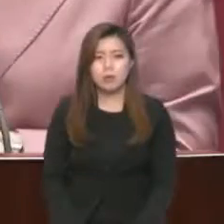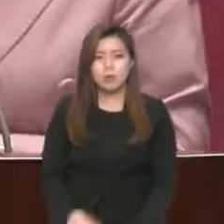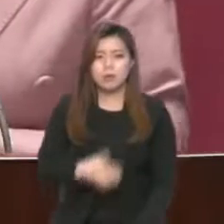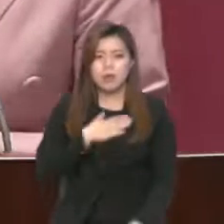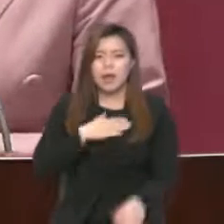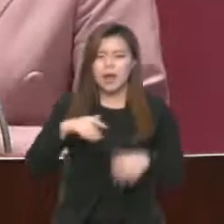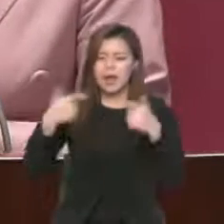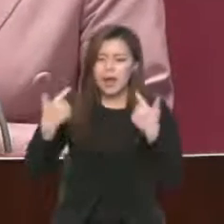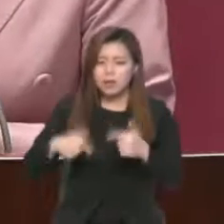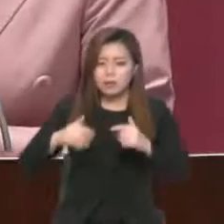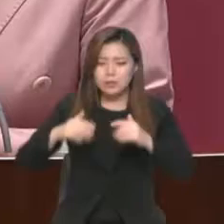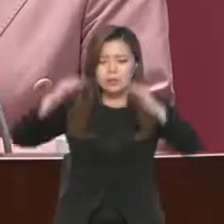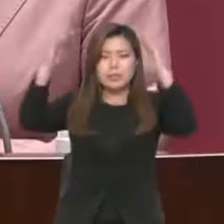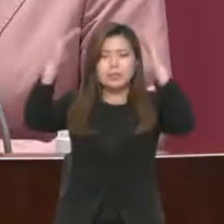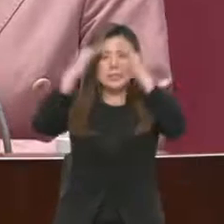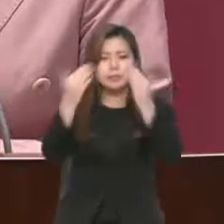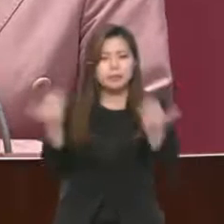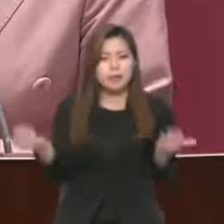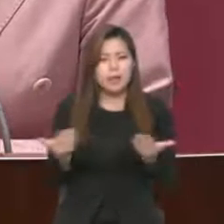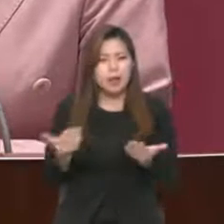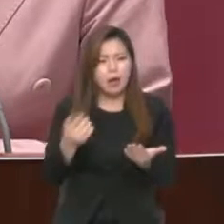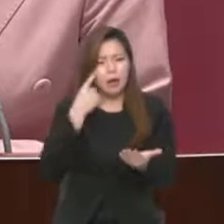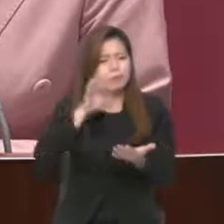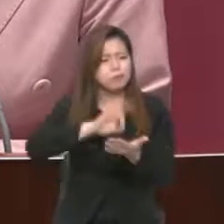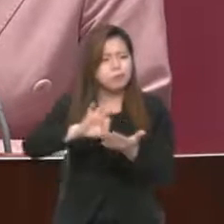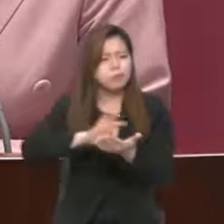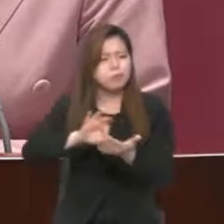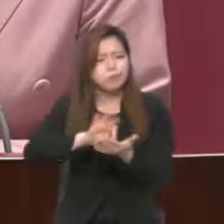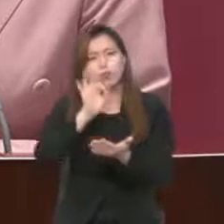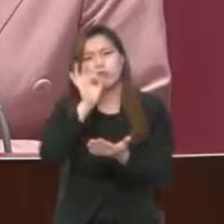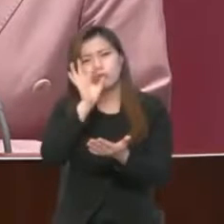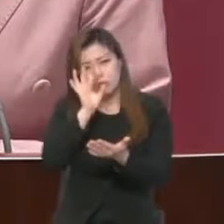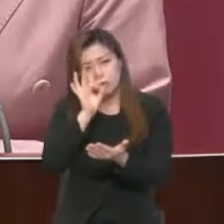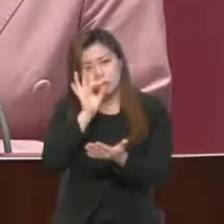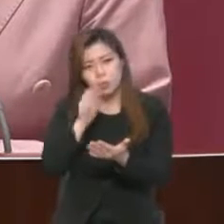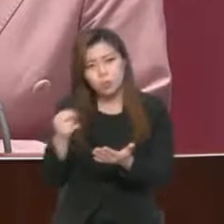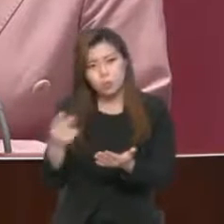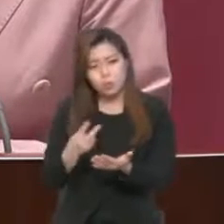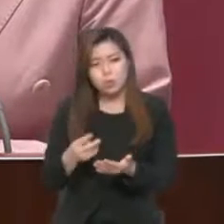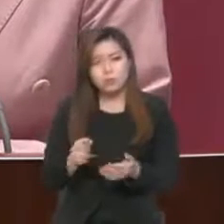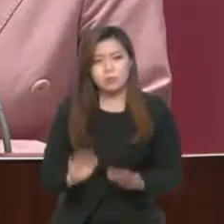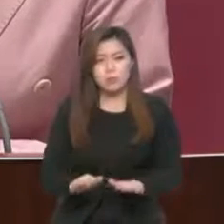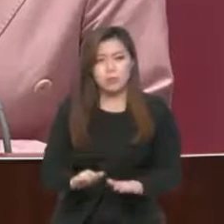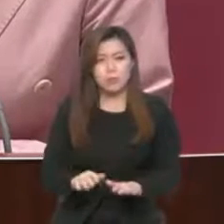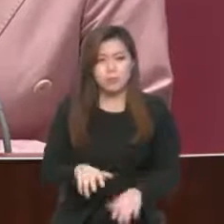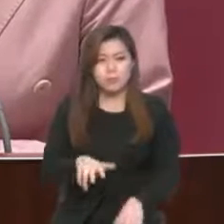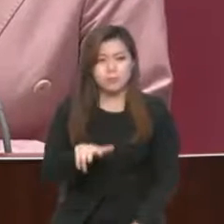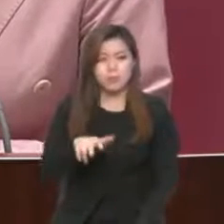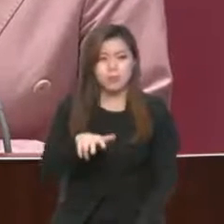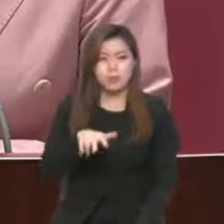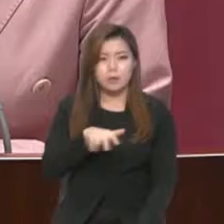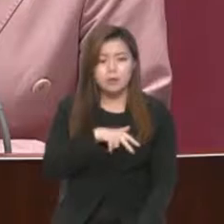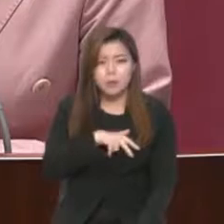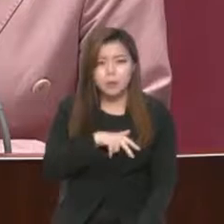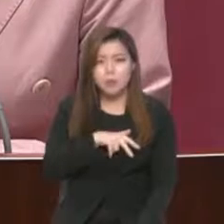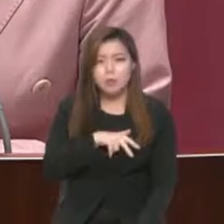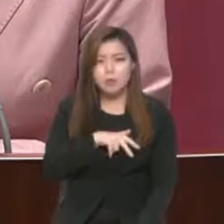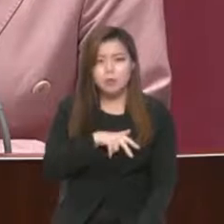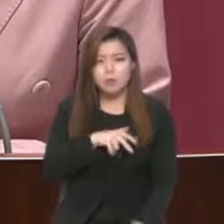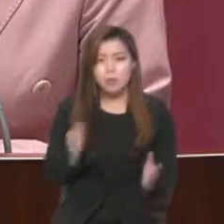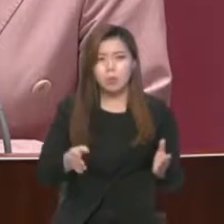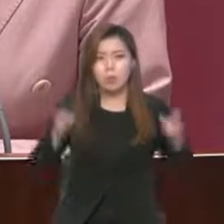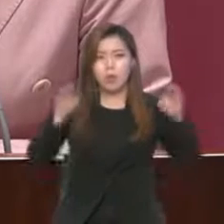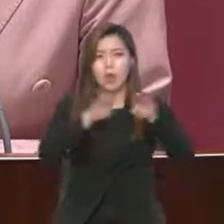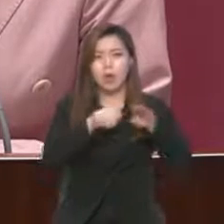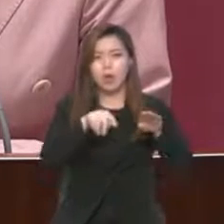제가 집안일에 신경 쓸 수 있는 그런 당대표가 아니었고요. 또 의원회관을 갈 수도 없었고 의원회관 식구들이 보좌진들이 저를